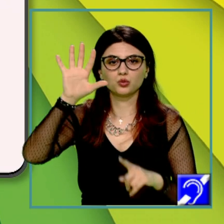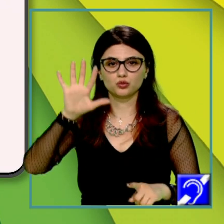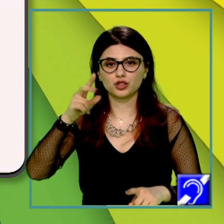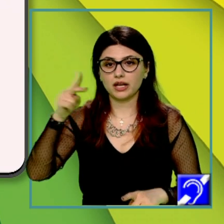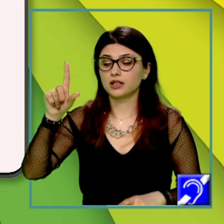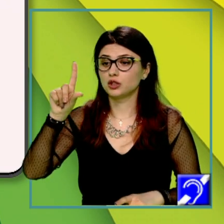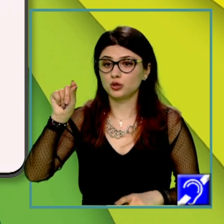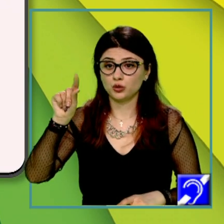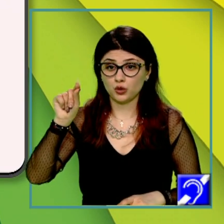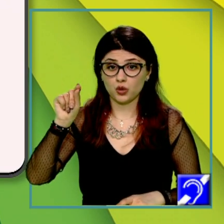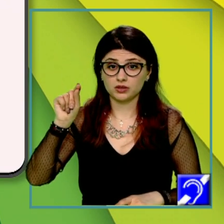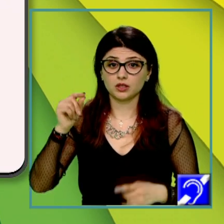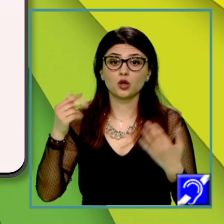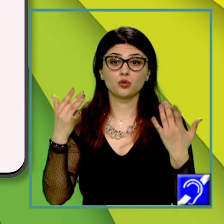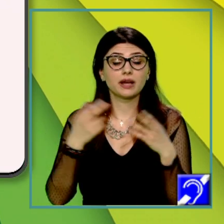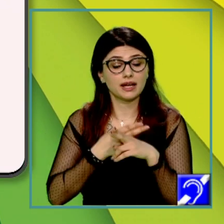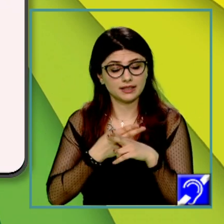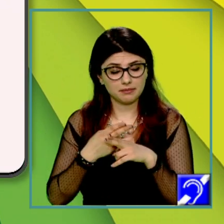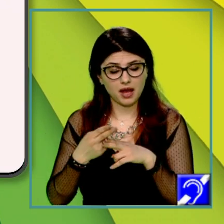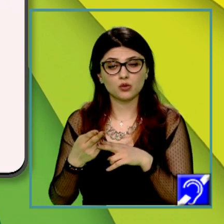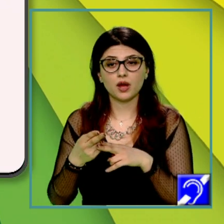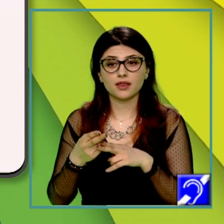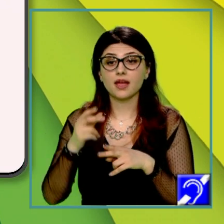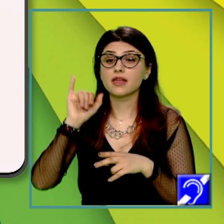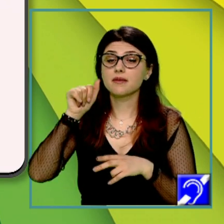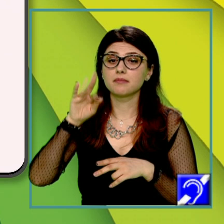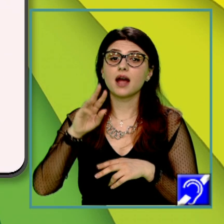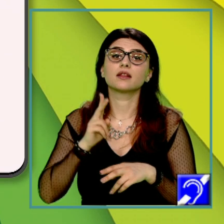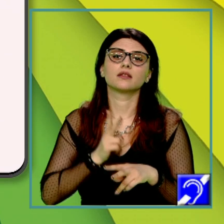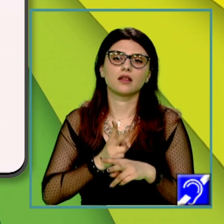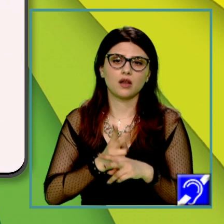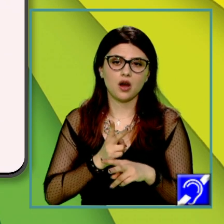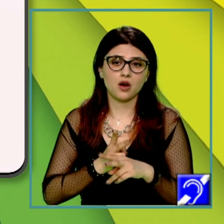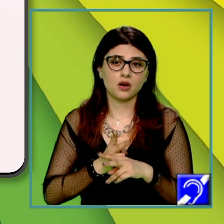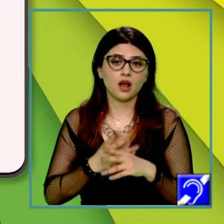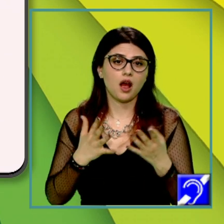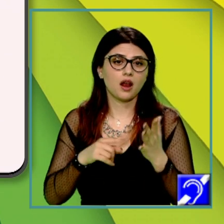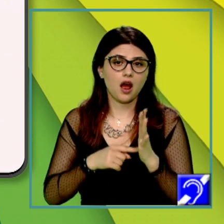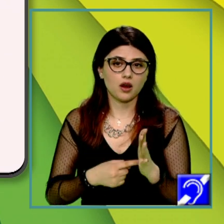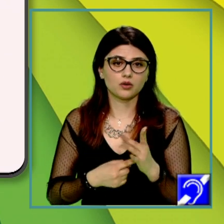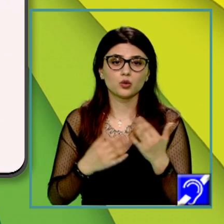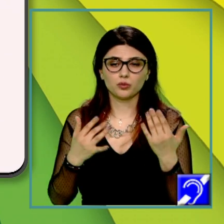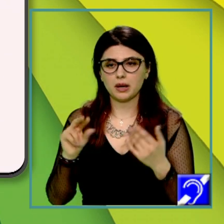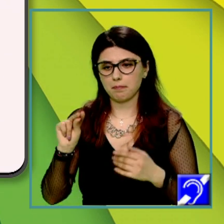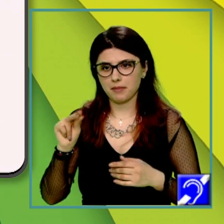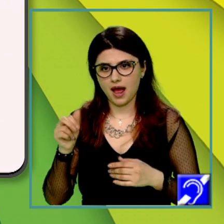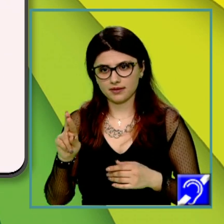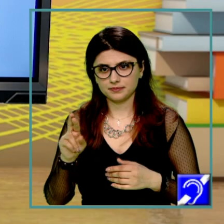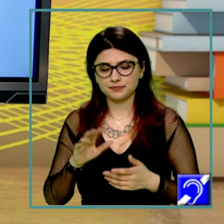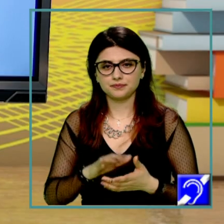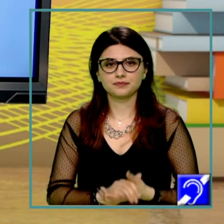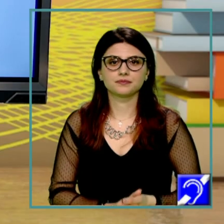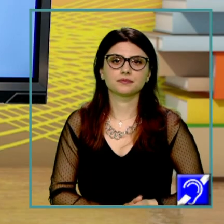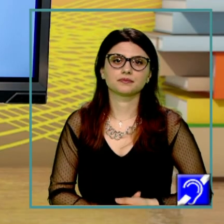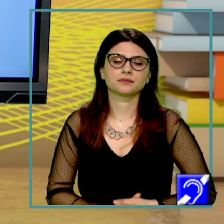egal cu 20 numere naturale impare de două cifre care au produsul cifrelor numărului par